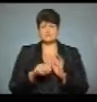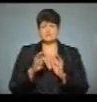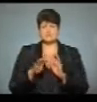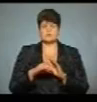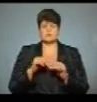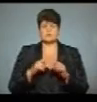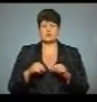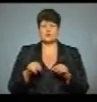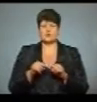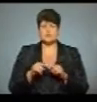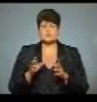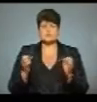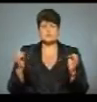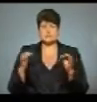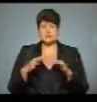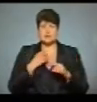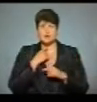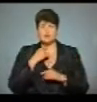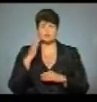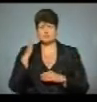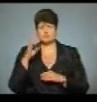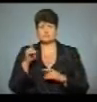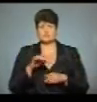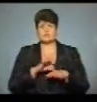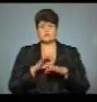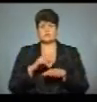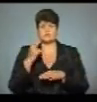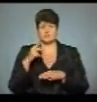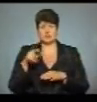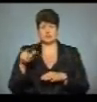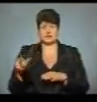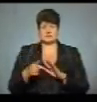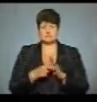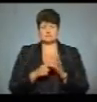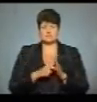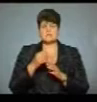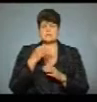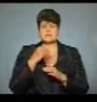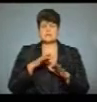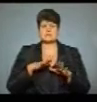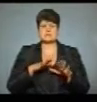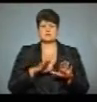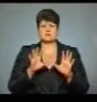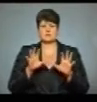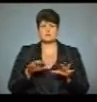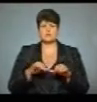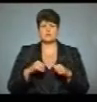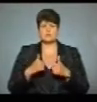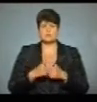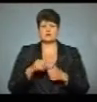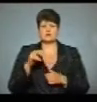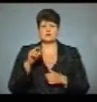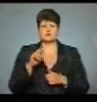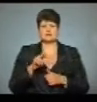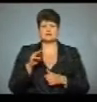виборчого округу зібралася на голосування, щоб вивести двох людей з приміщення, повідомила заступниця голови комісії Ярослава